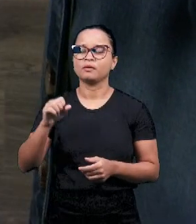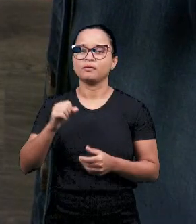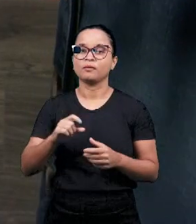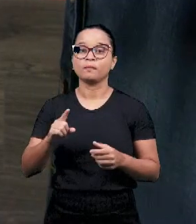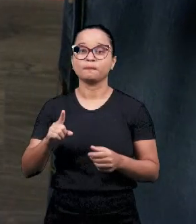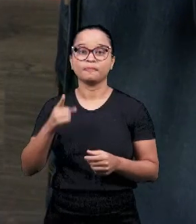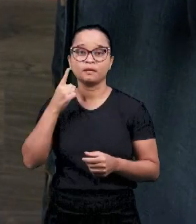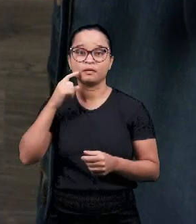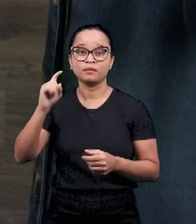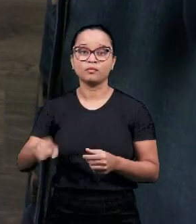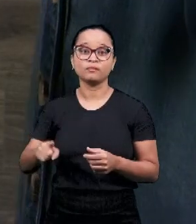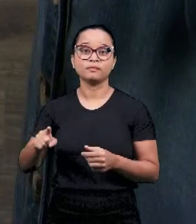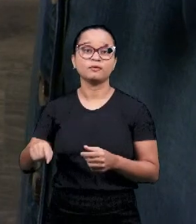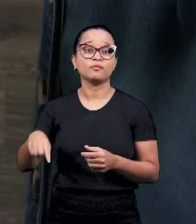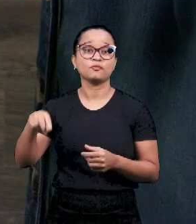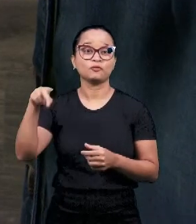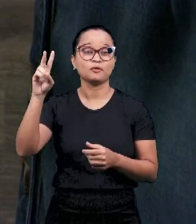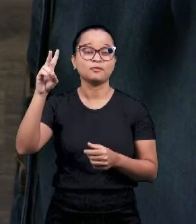Allons-y.